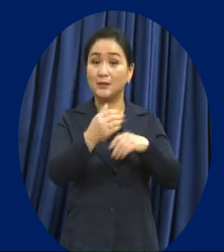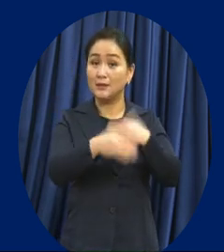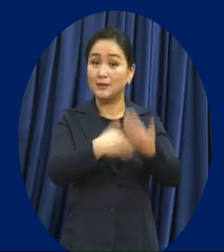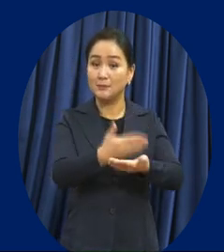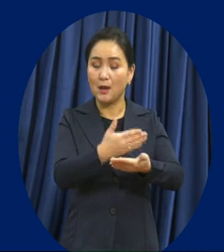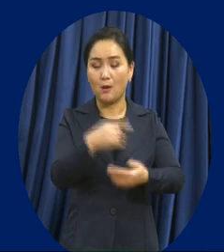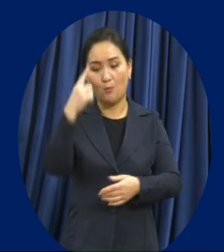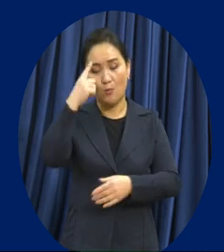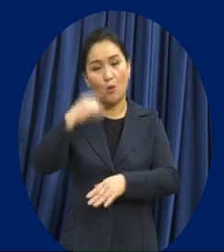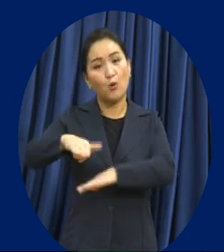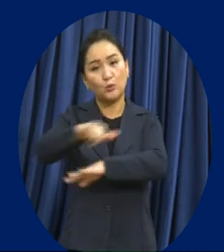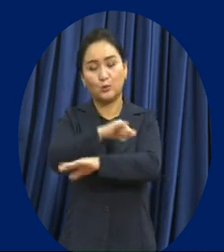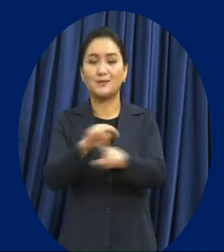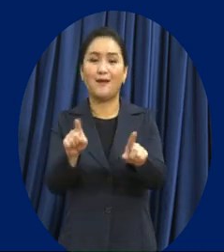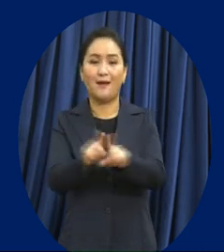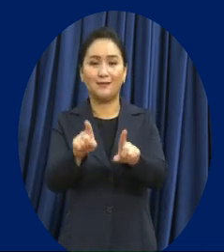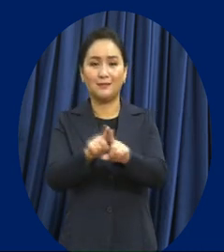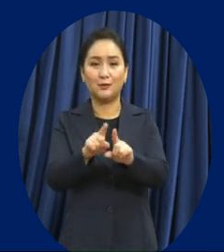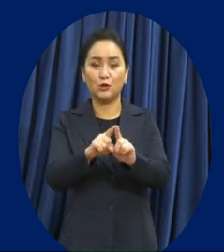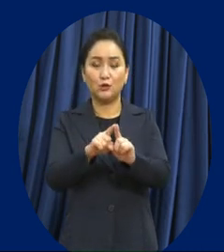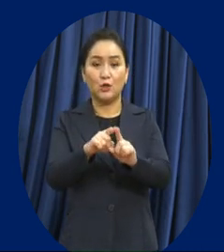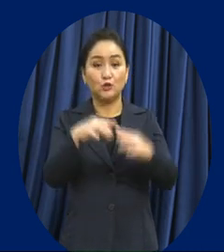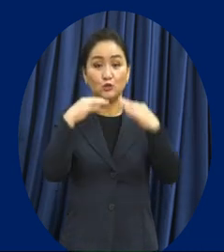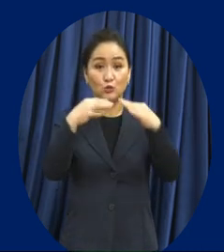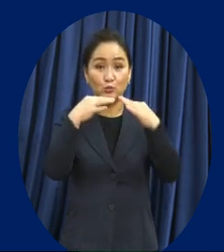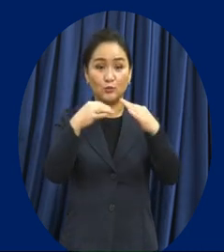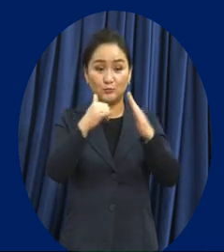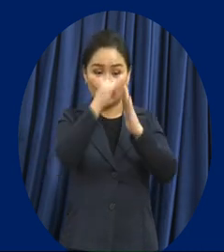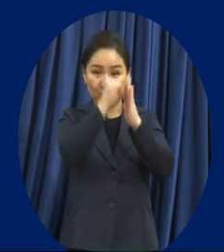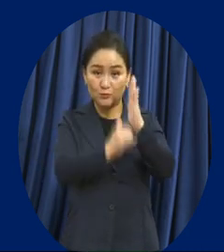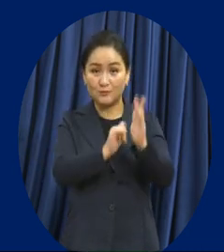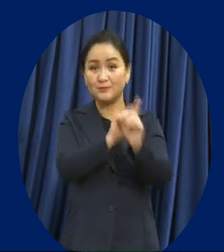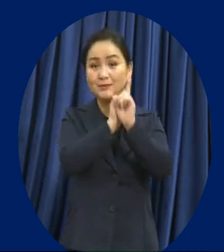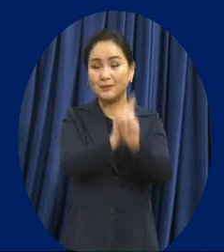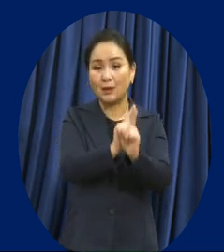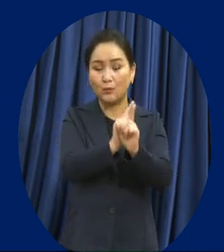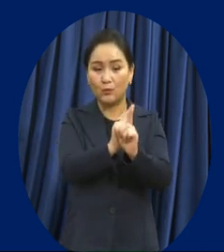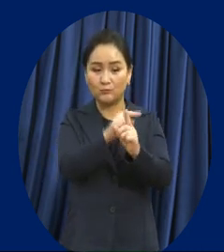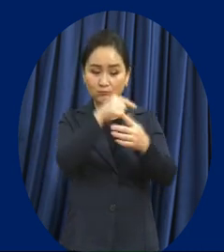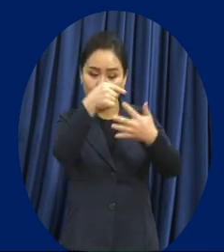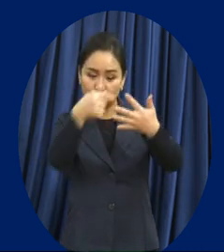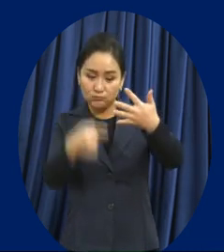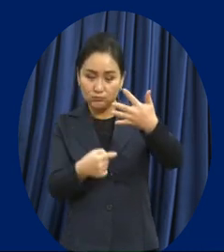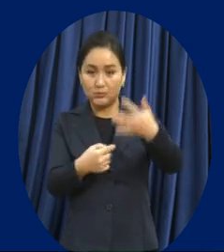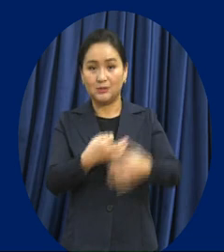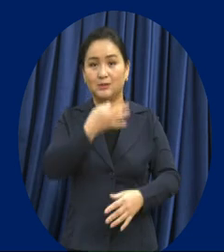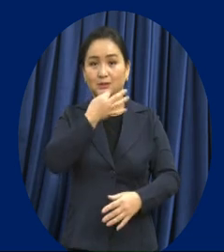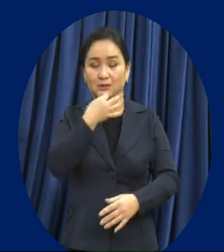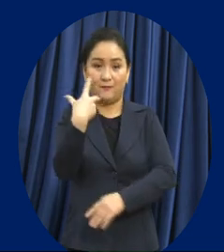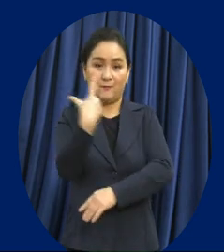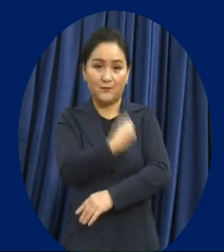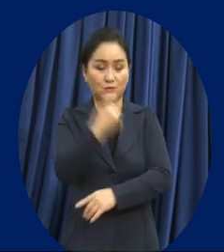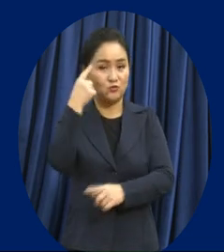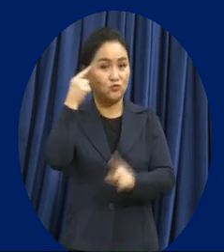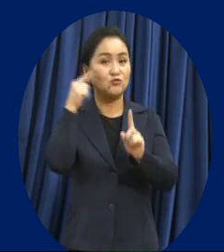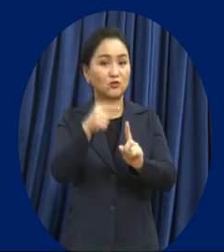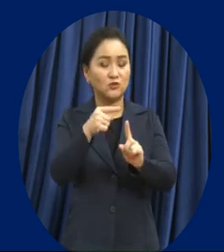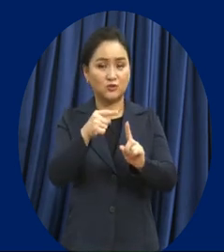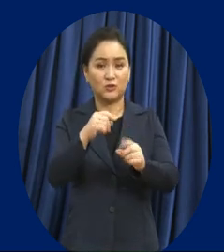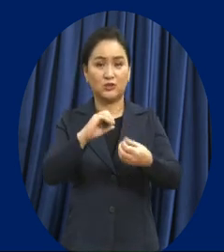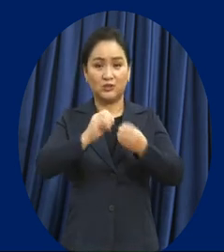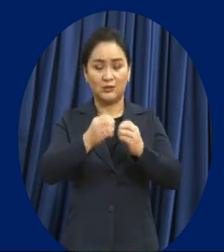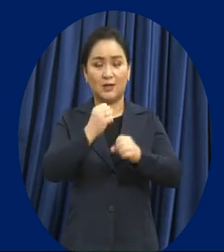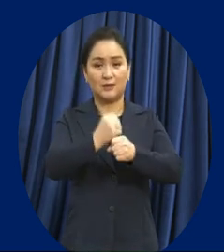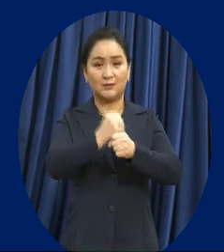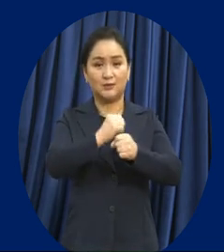гэсэн эдгээр зөвлөмж, эдгээр орнуудтай адилхан ийм одоо хүмүүсийг ихний ээлжинд вакцин тамруулах зорилт 50 ажиллаж